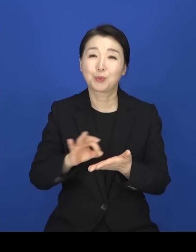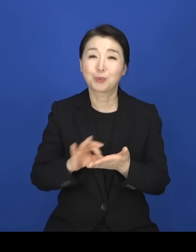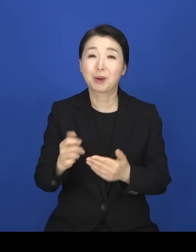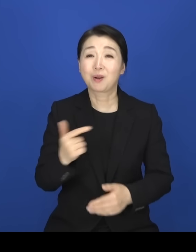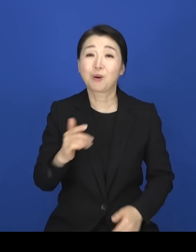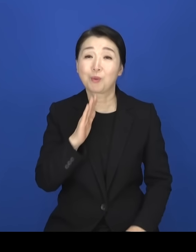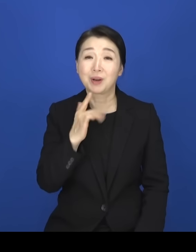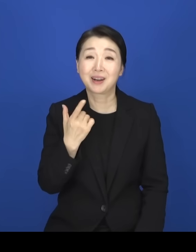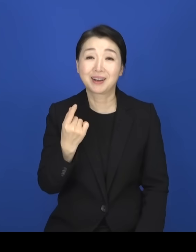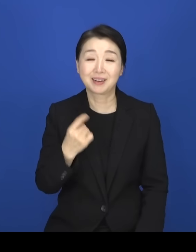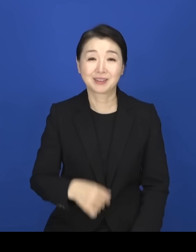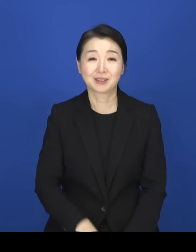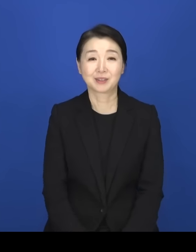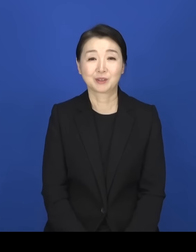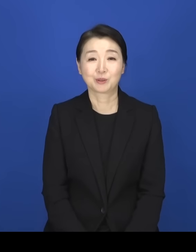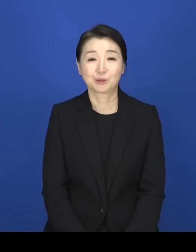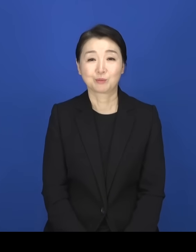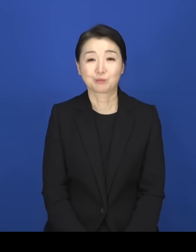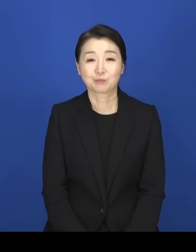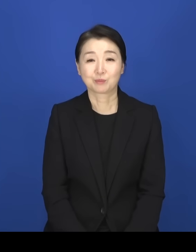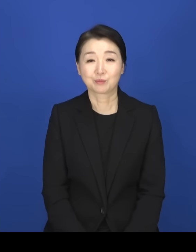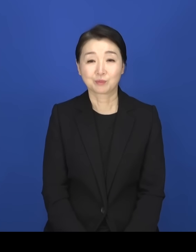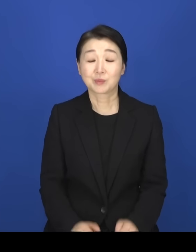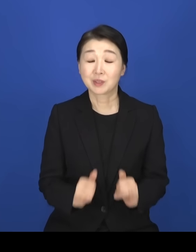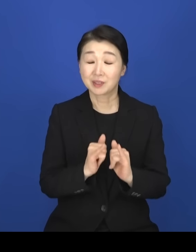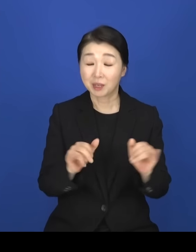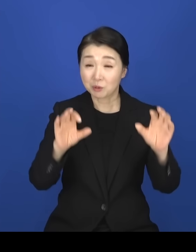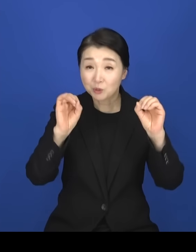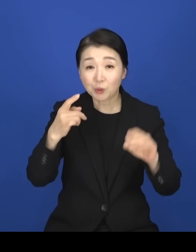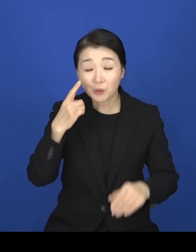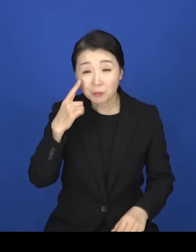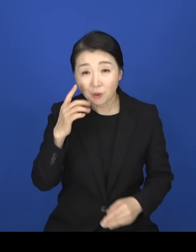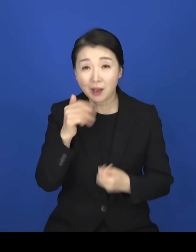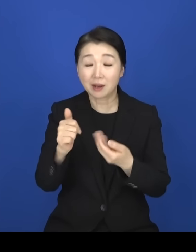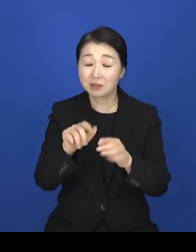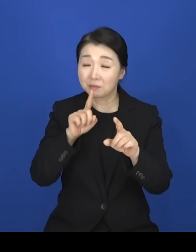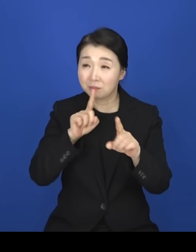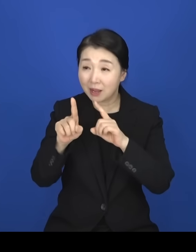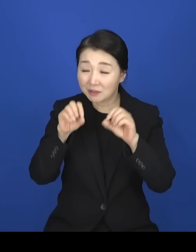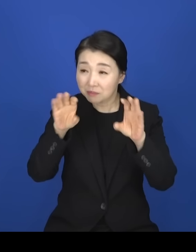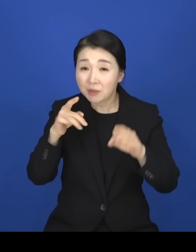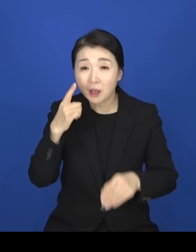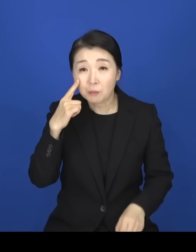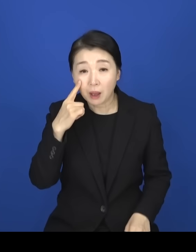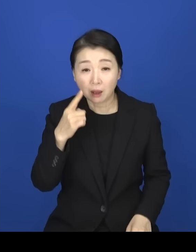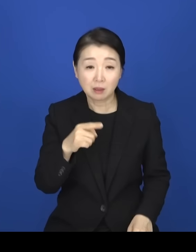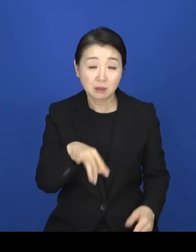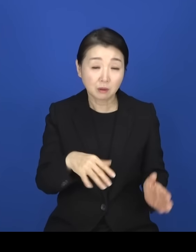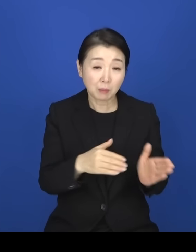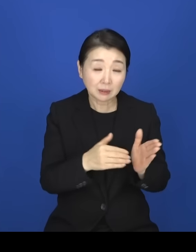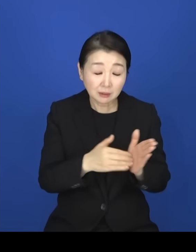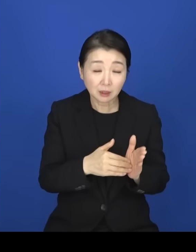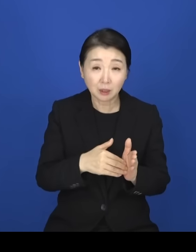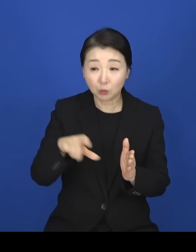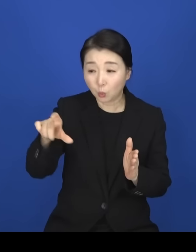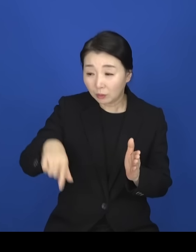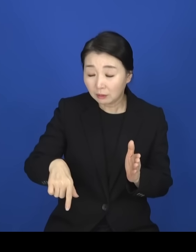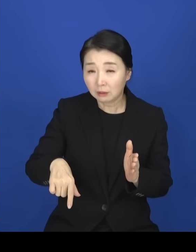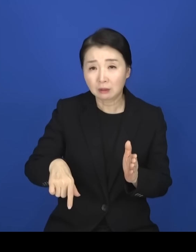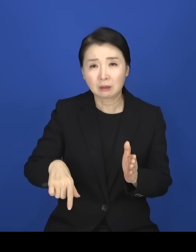생길 때가 많잖아요. 네. 이렇게 사람들을 뭐 전도하고 네네. 하나님 말씀 얘기하다 보면은 네네. 어떻게 그것만 하고 제가 카드를 안